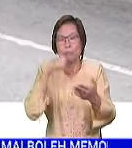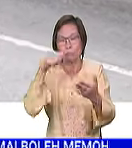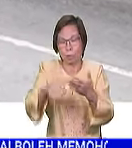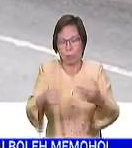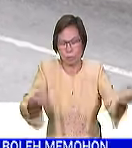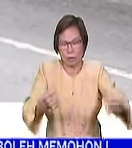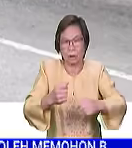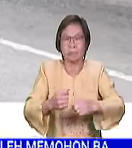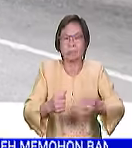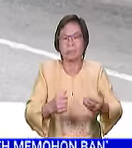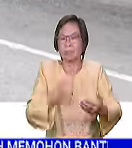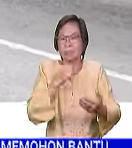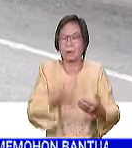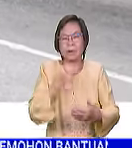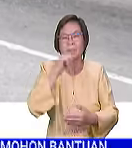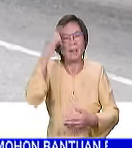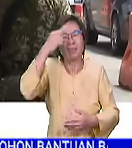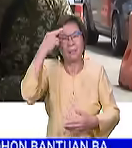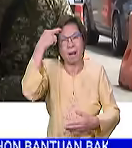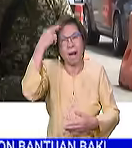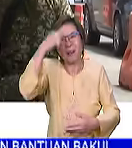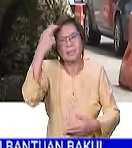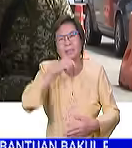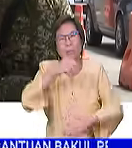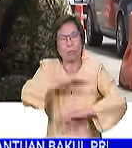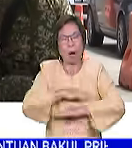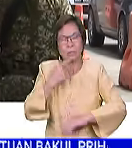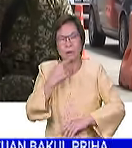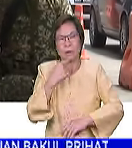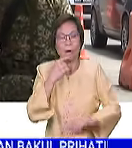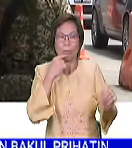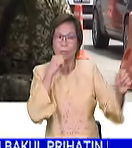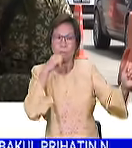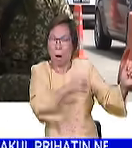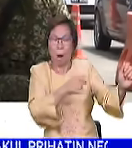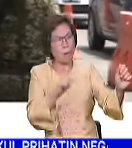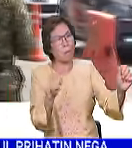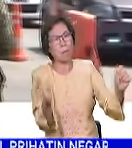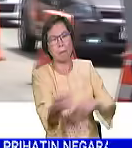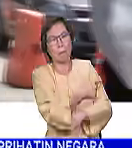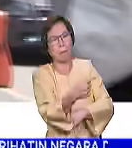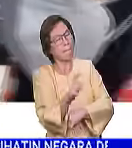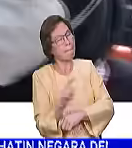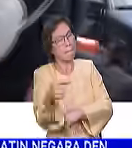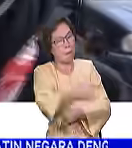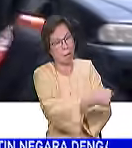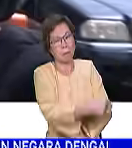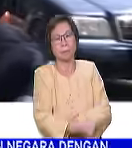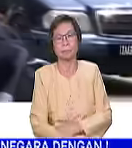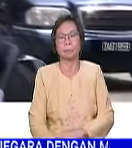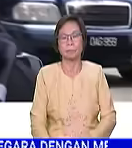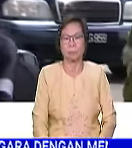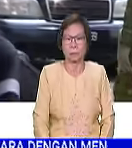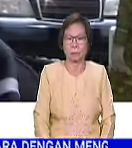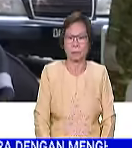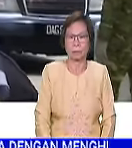pergerakan kenderaan dan juga tidak ada alasan yang munasabahlah. Jadi kita arahkan mereka berpatah balik. Okay. Bagaimana pula dengan jangkaan tuan,